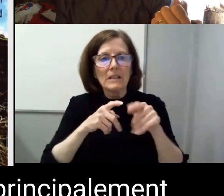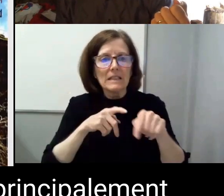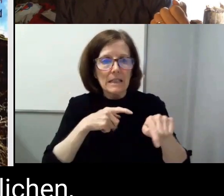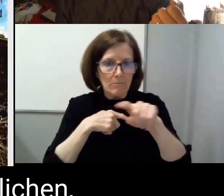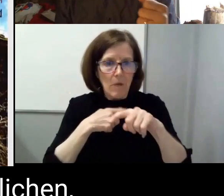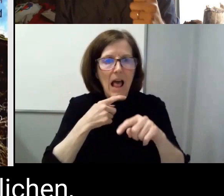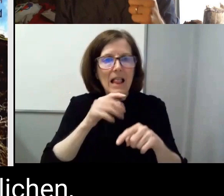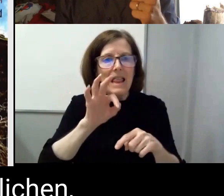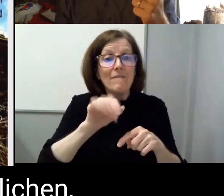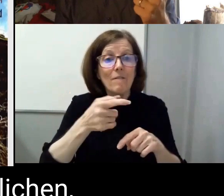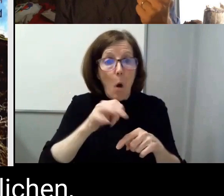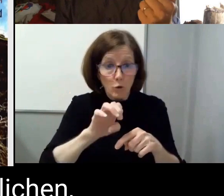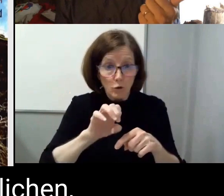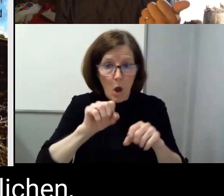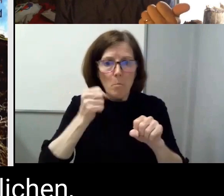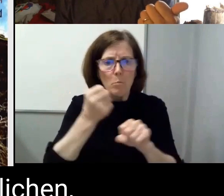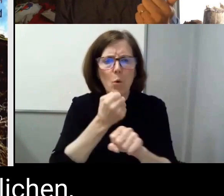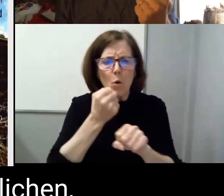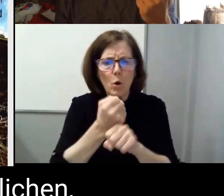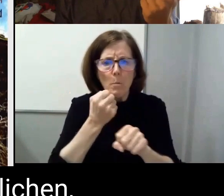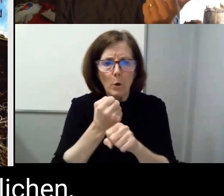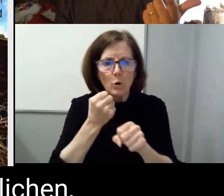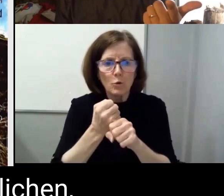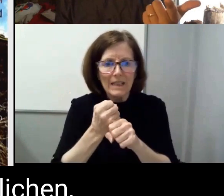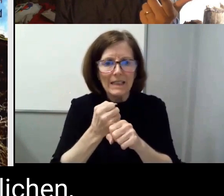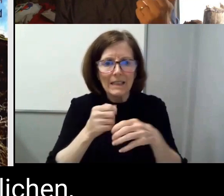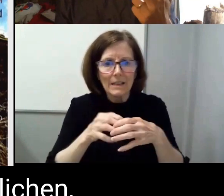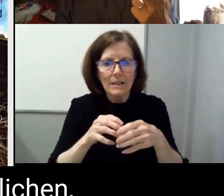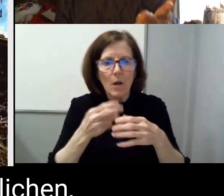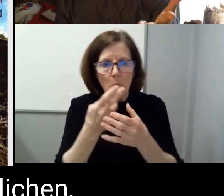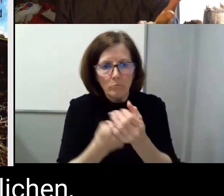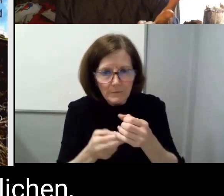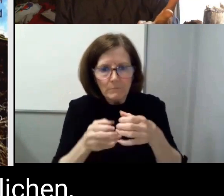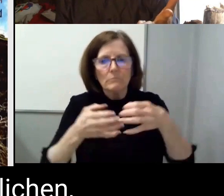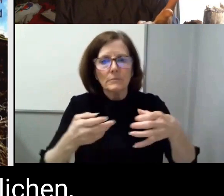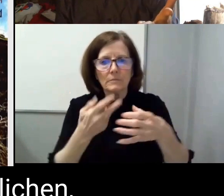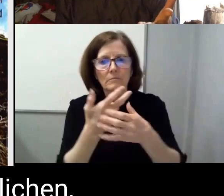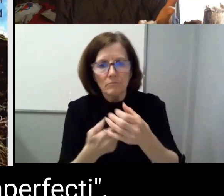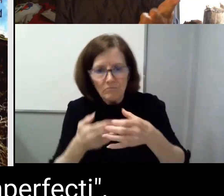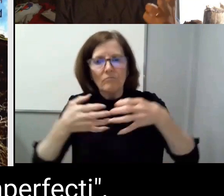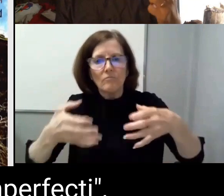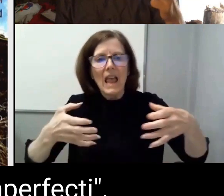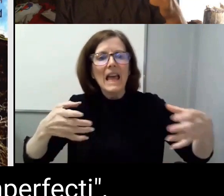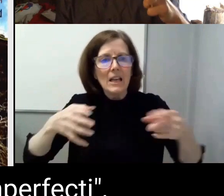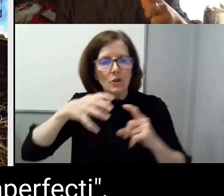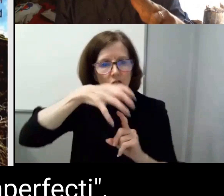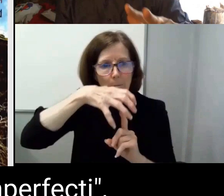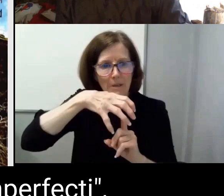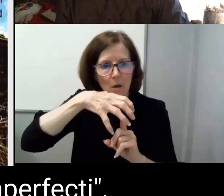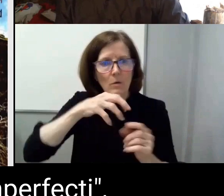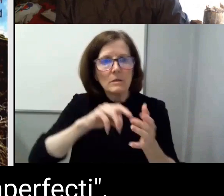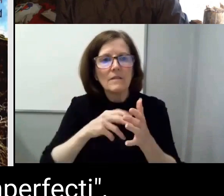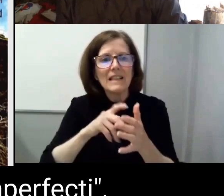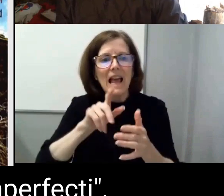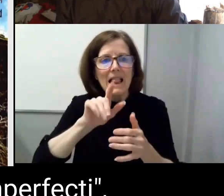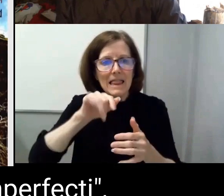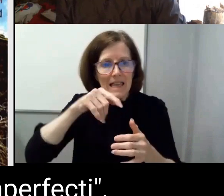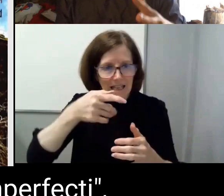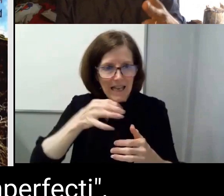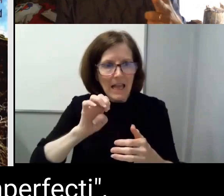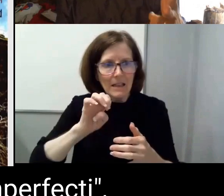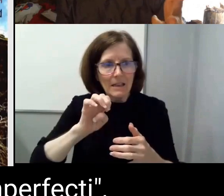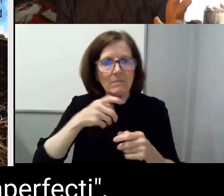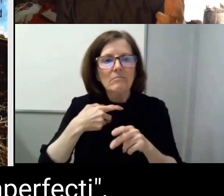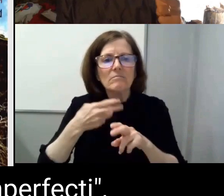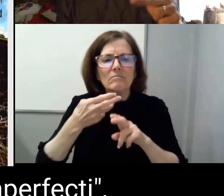champignons. Donc, quand on parle de lichen, de levure ou de moisissure, on les appelle des fungi imperfecti